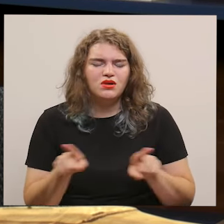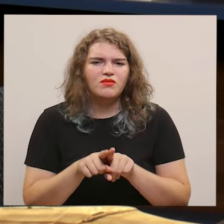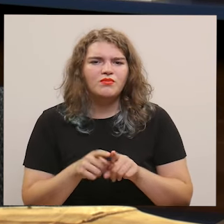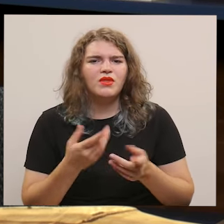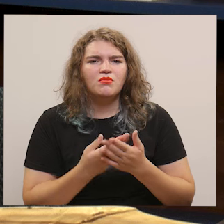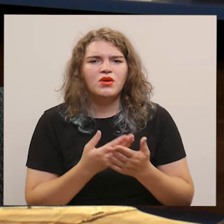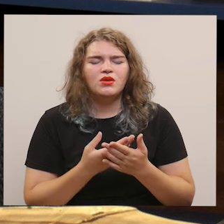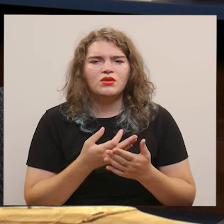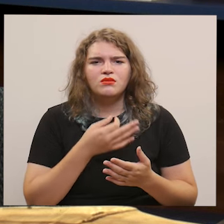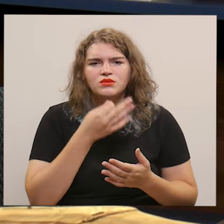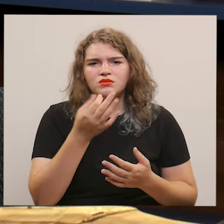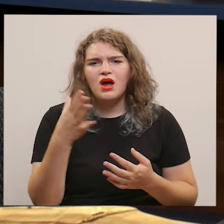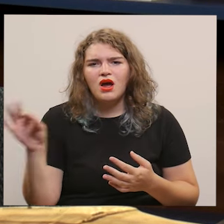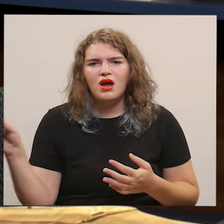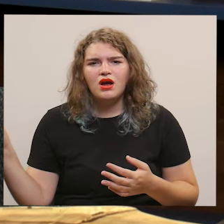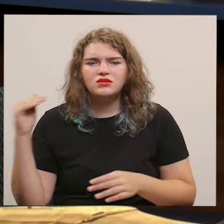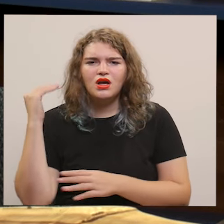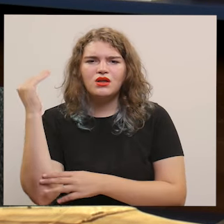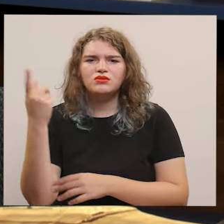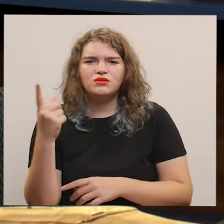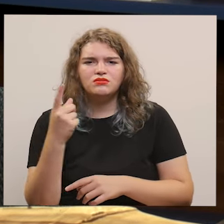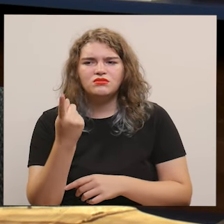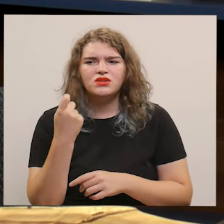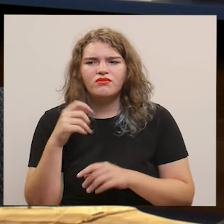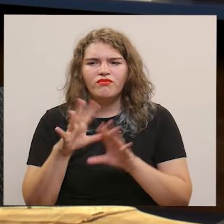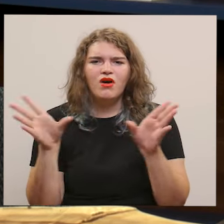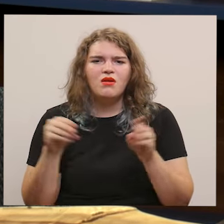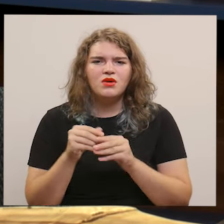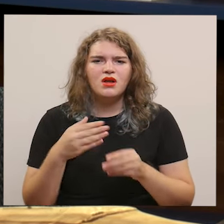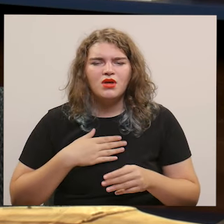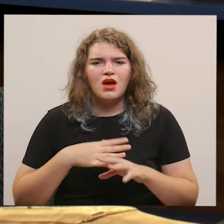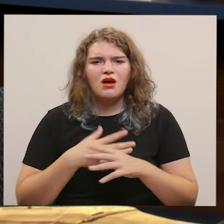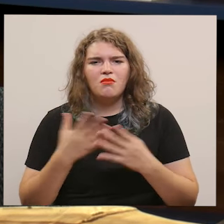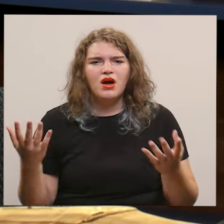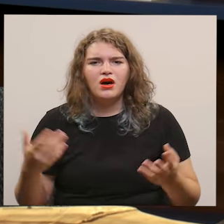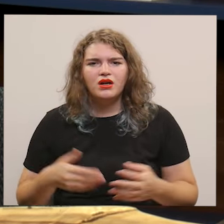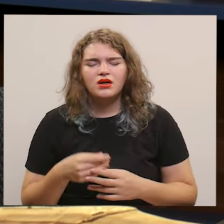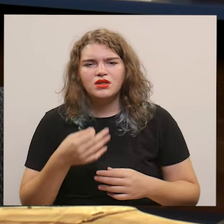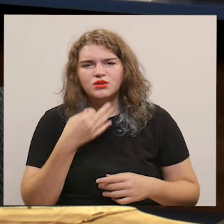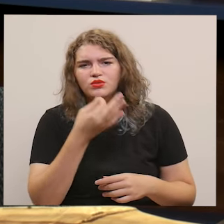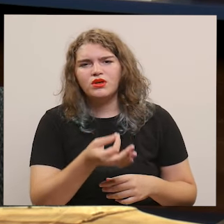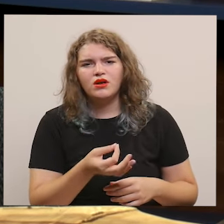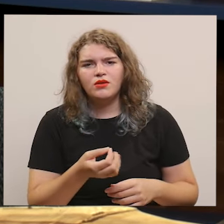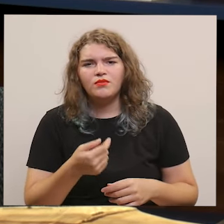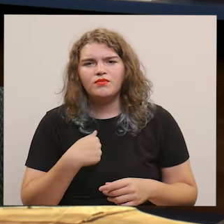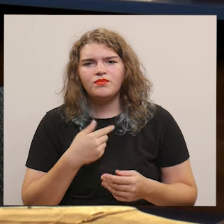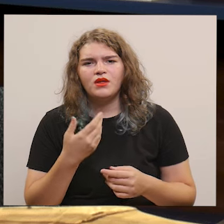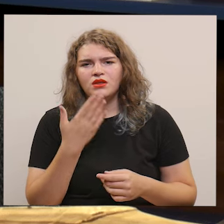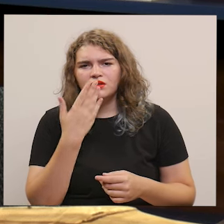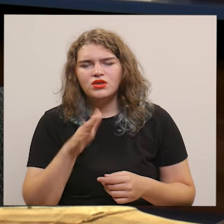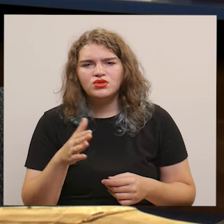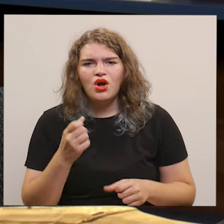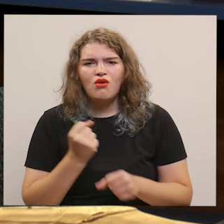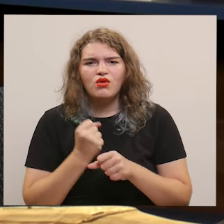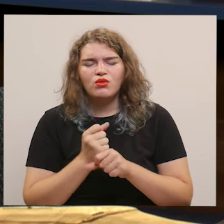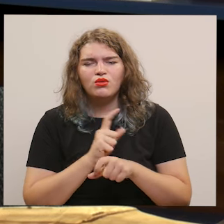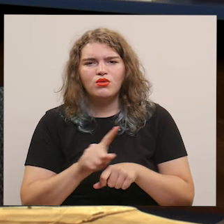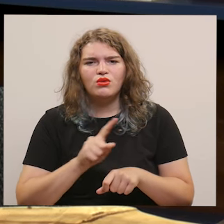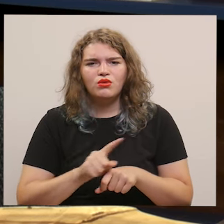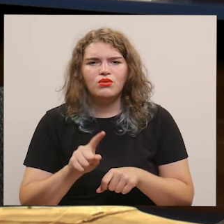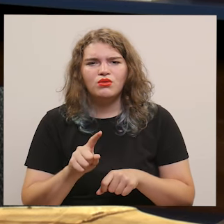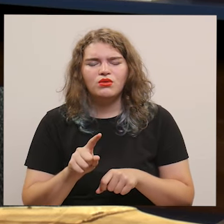îi spuseseră alți adulți din familia mea lărgită, familia mea adoptivă, îi spuseseră că ei deja au făcut lucrurile respective